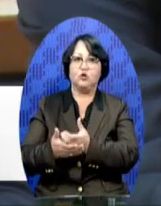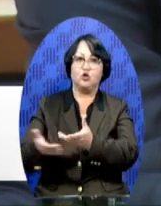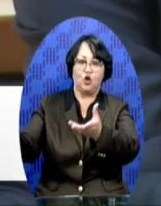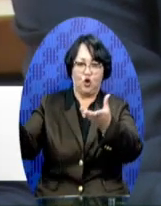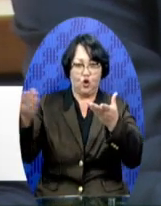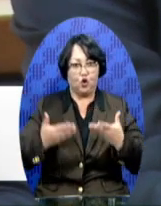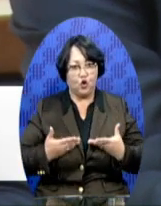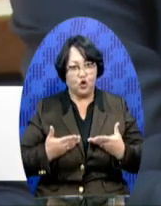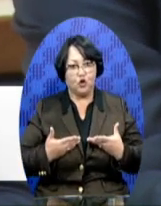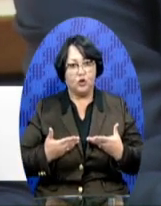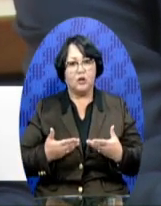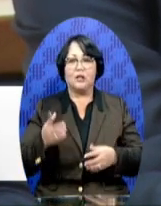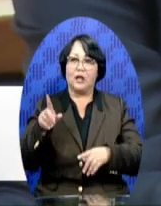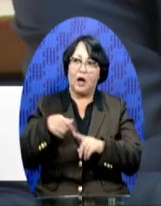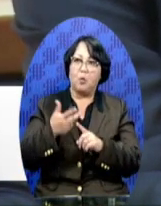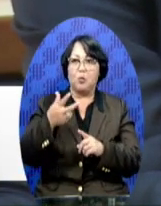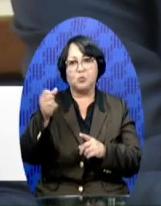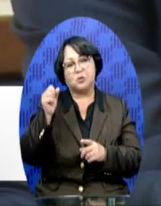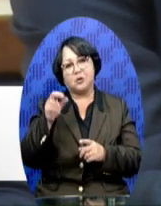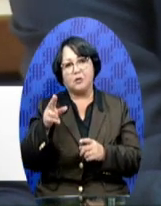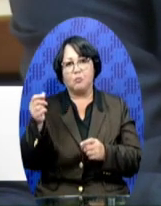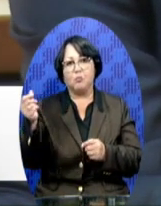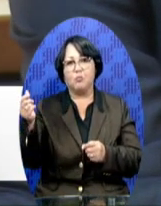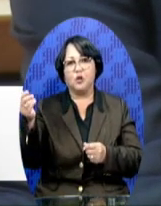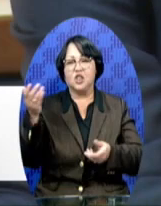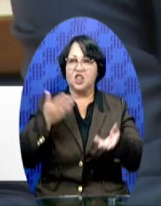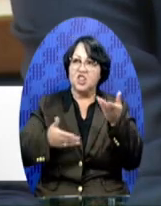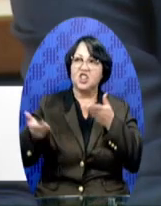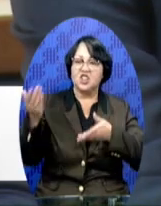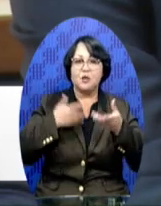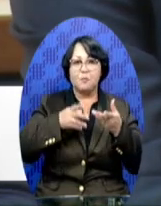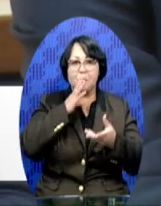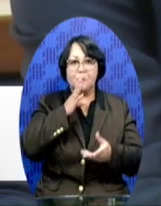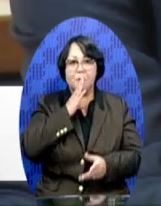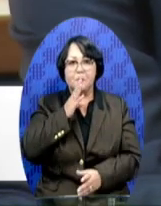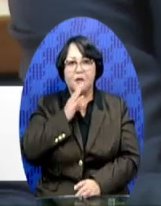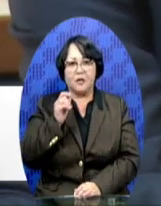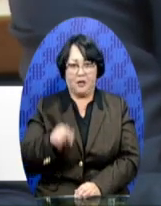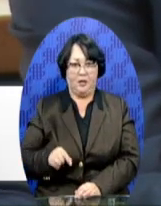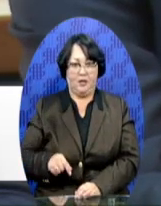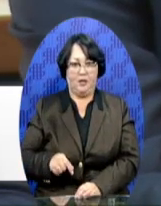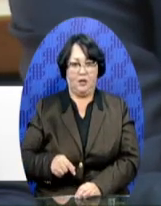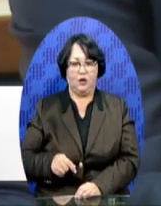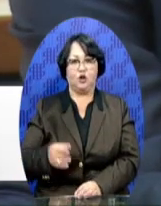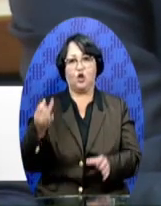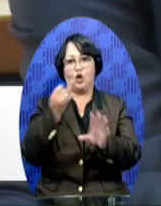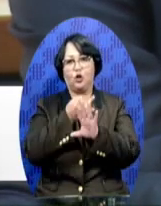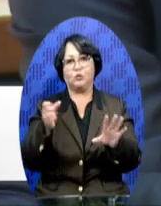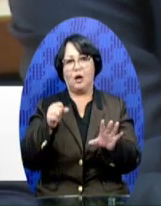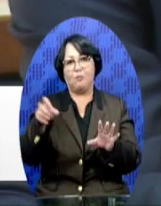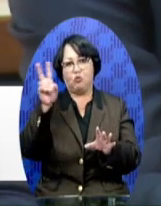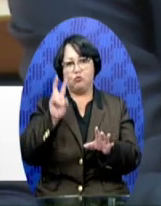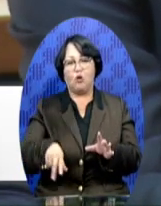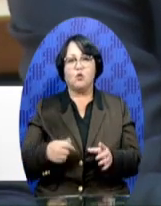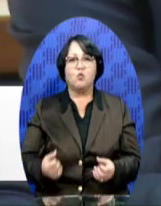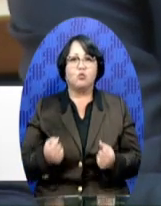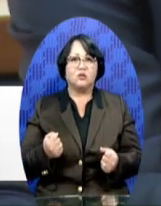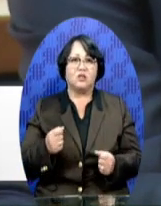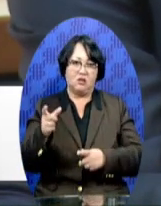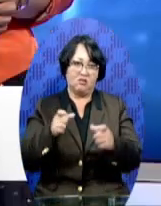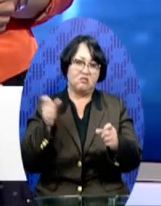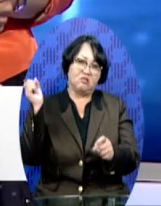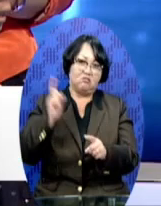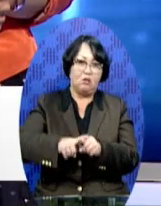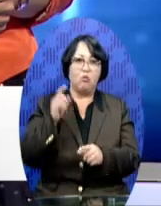санхүүжилт бас 300 гаруй сая ам долларын санхүүжилт хийх гэж хүлээж байгаа. Тэгэхээр энэ оны бол 700 орчим сая ам долларын санхүүжилт бол Монголд орж ирнэ гэсэн үг.